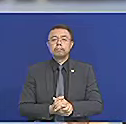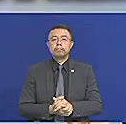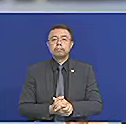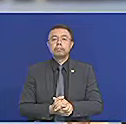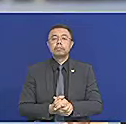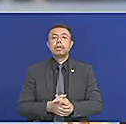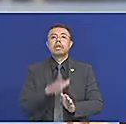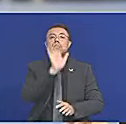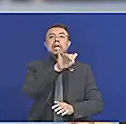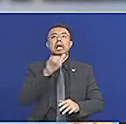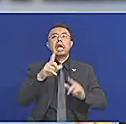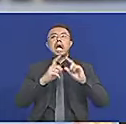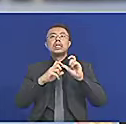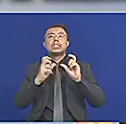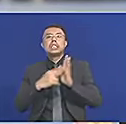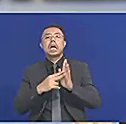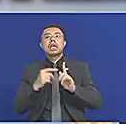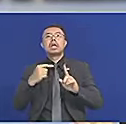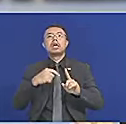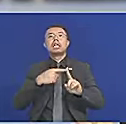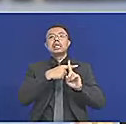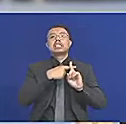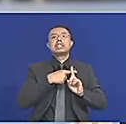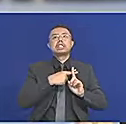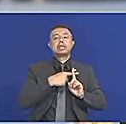Lalu yayasan-yayasan Kristen.